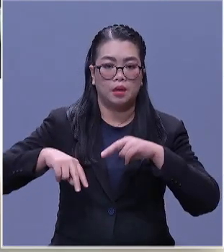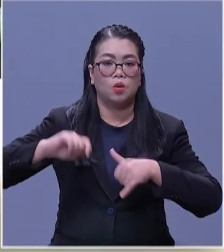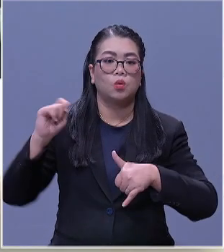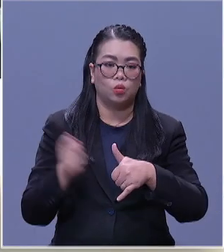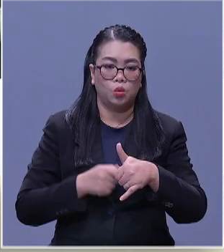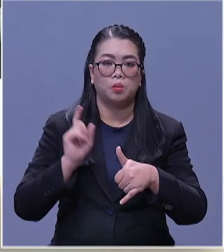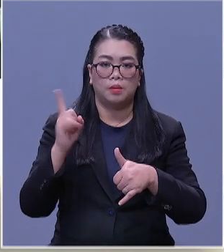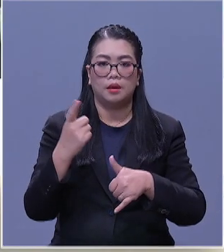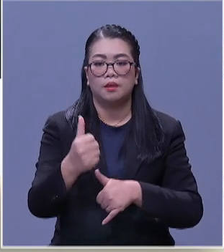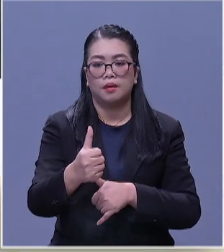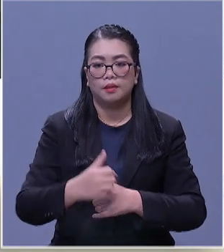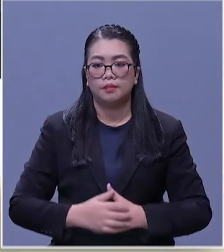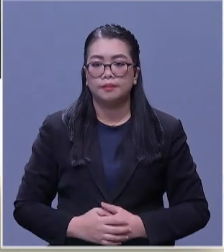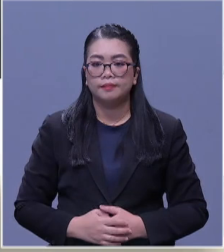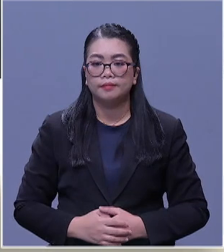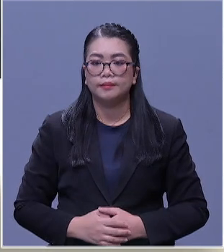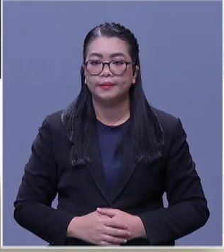ทางวินัยอีกครั้ง